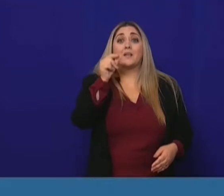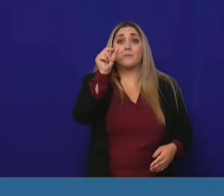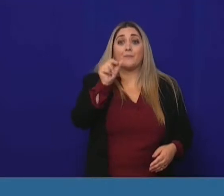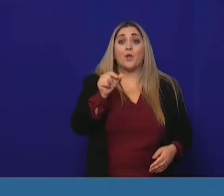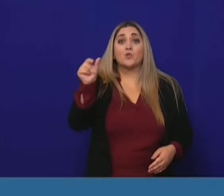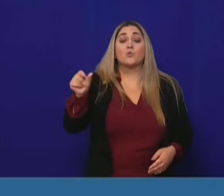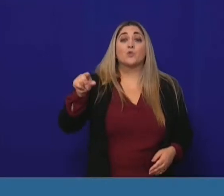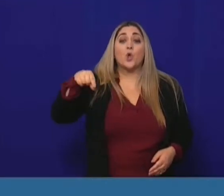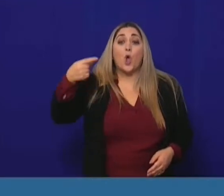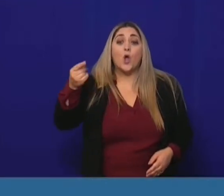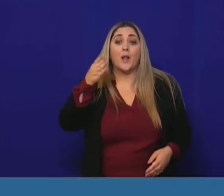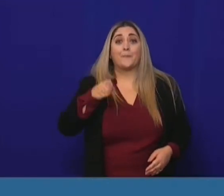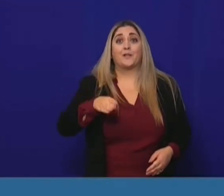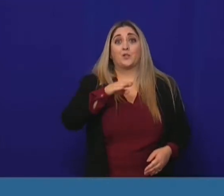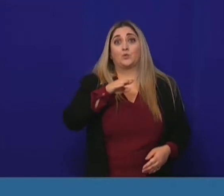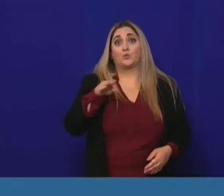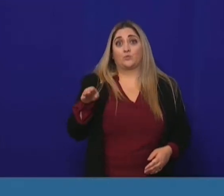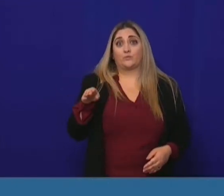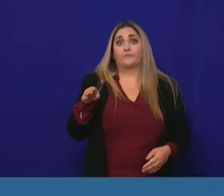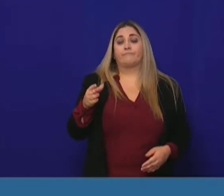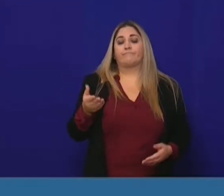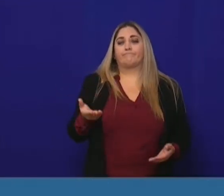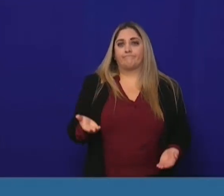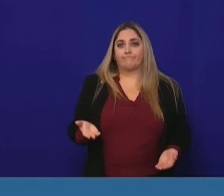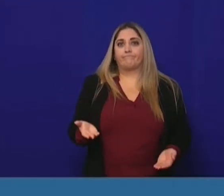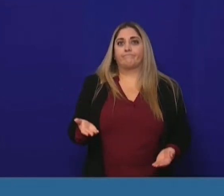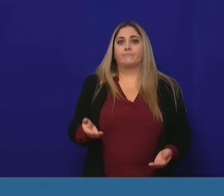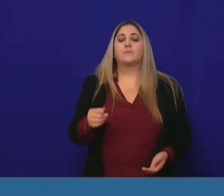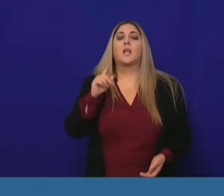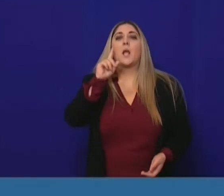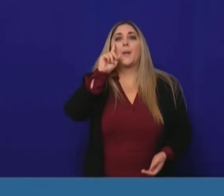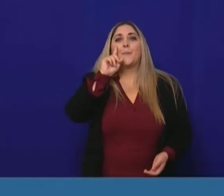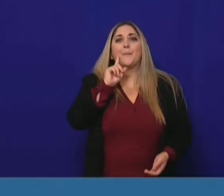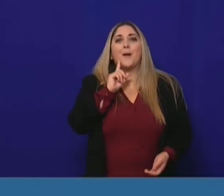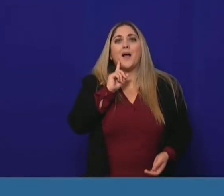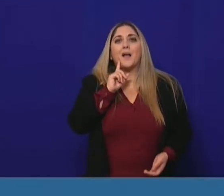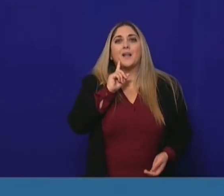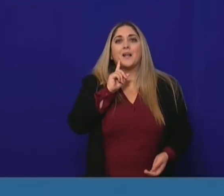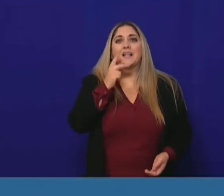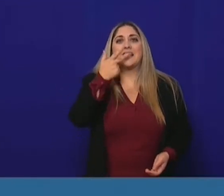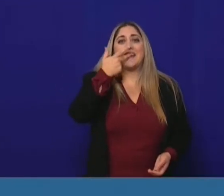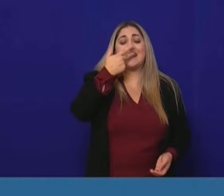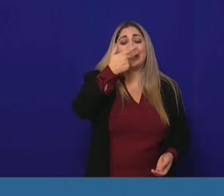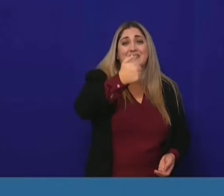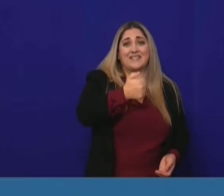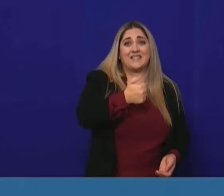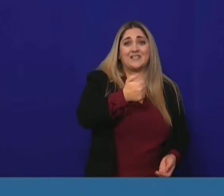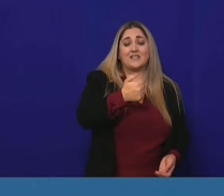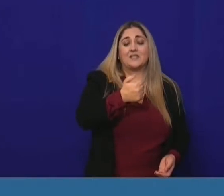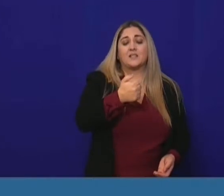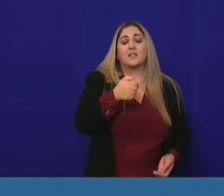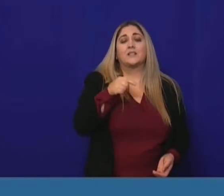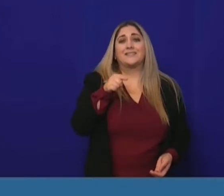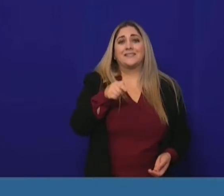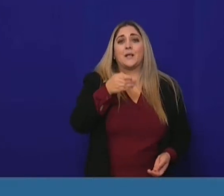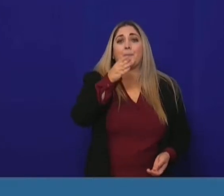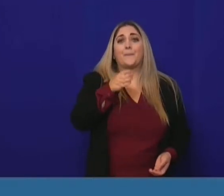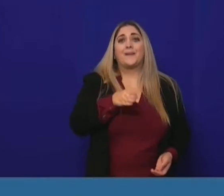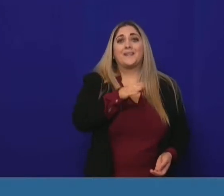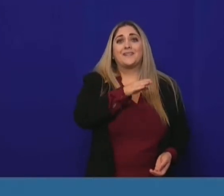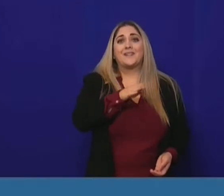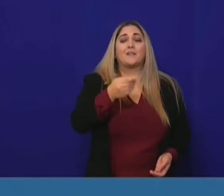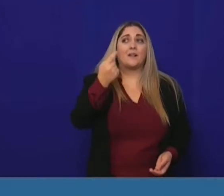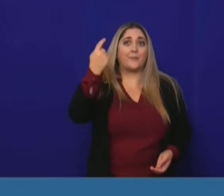Bekk aħna issa għandna 108, kellna mara ta' 86 sena li mietet